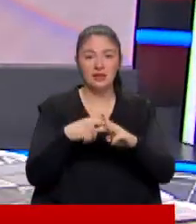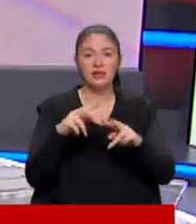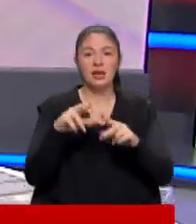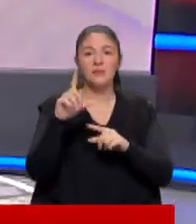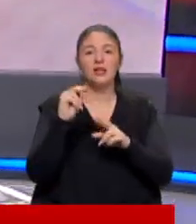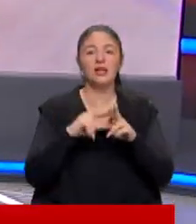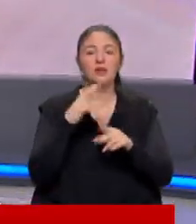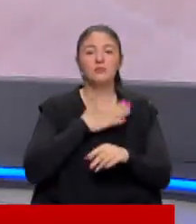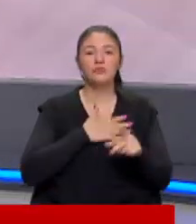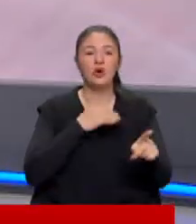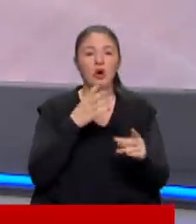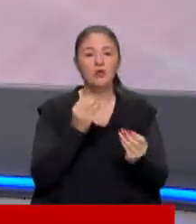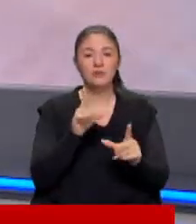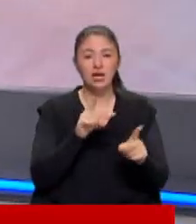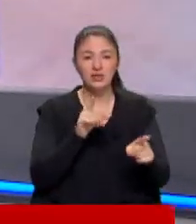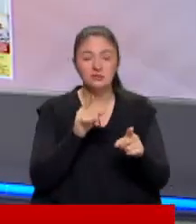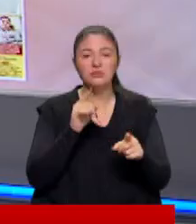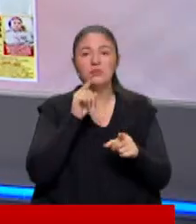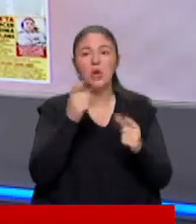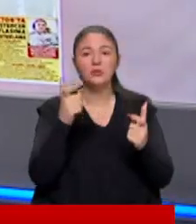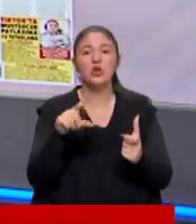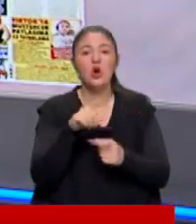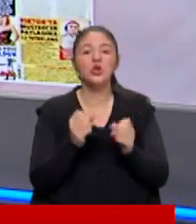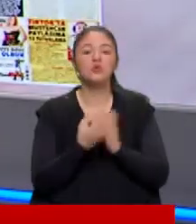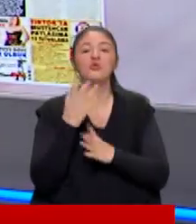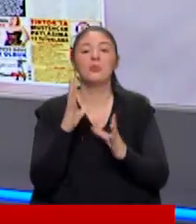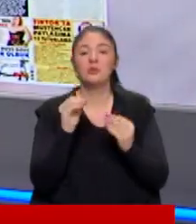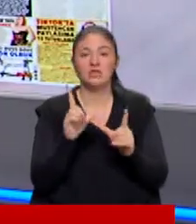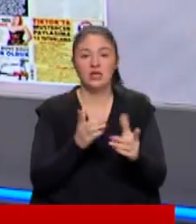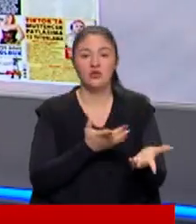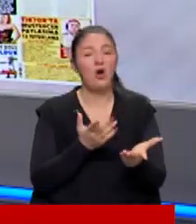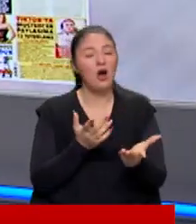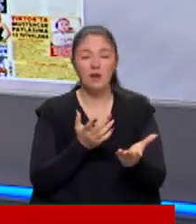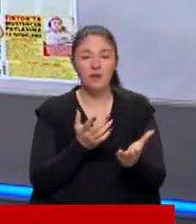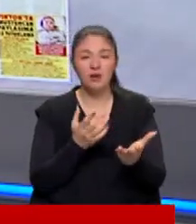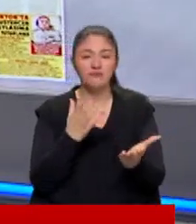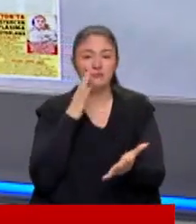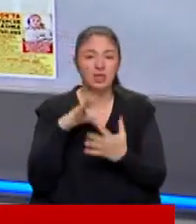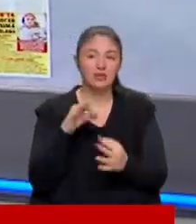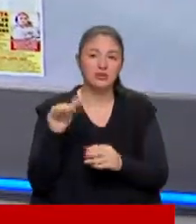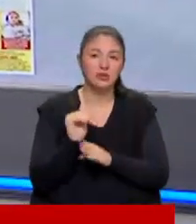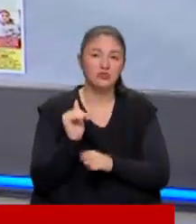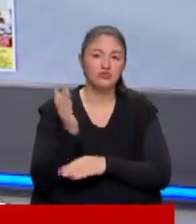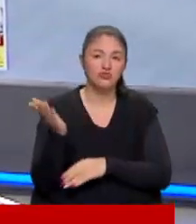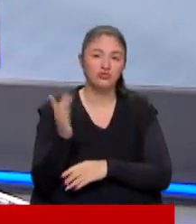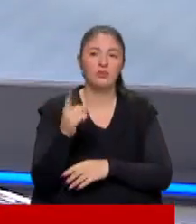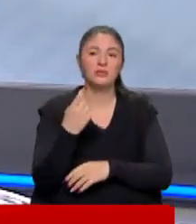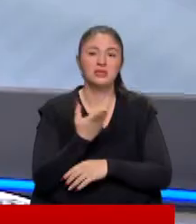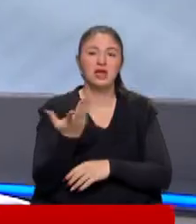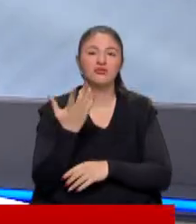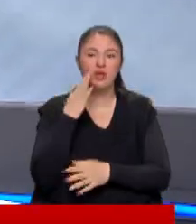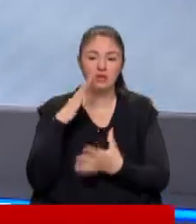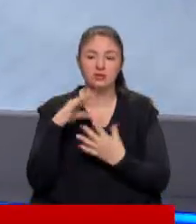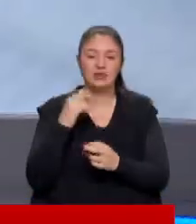orada olmaması gerekiyor ya da böyle bir şehrin orada kurulmamış olması gerekiyor. Fakat insanlar yaşıyor. Orada binlerce